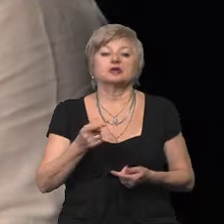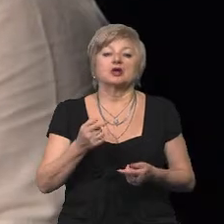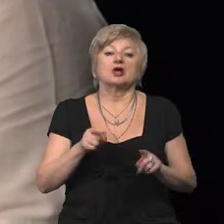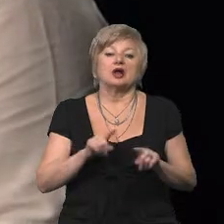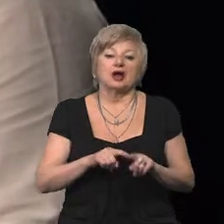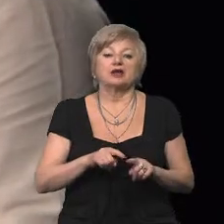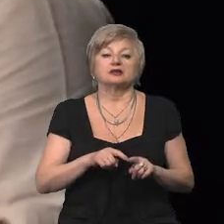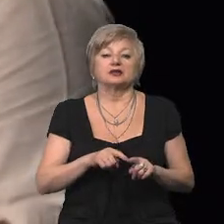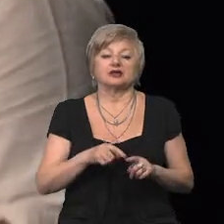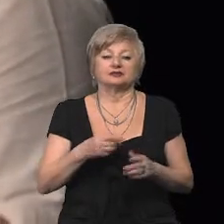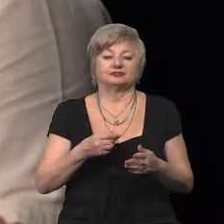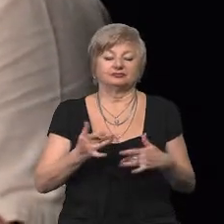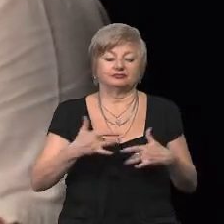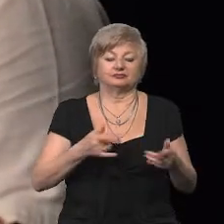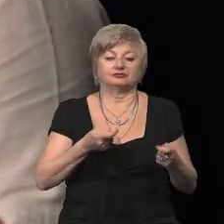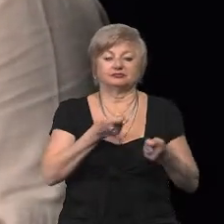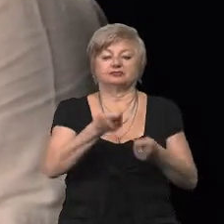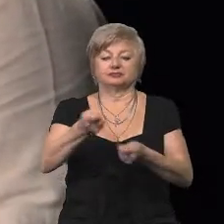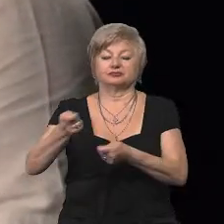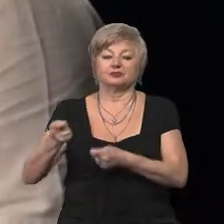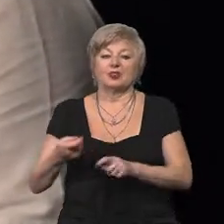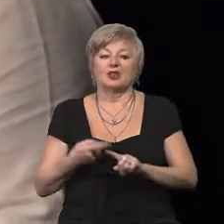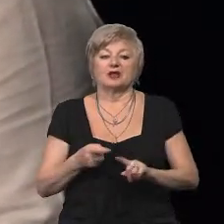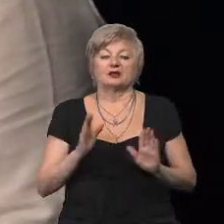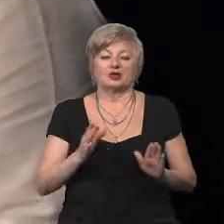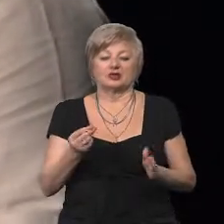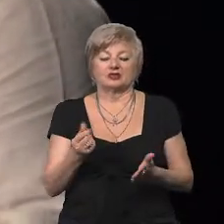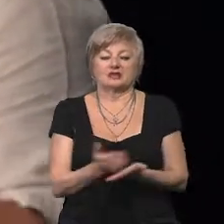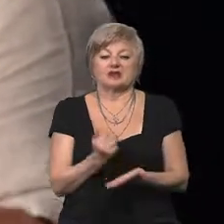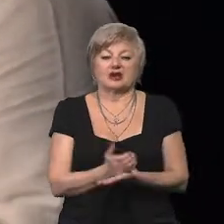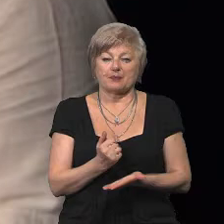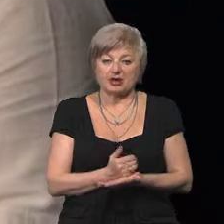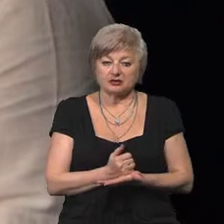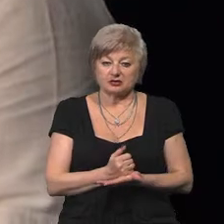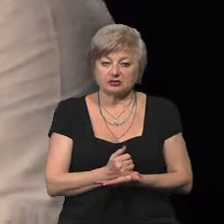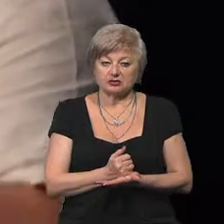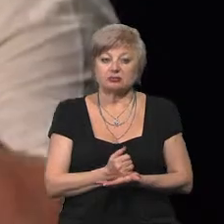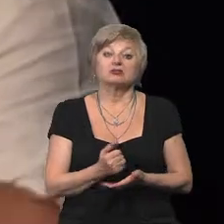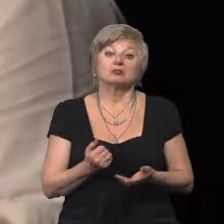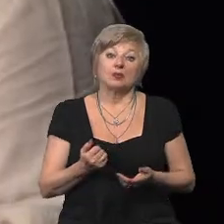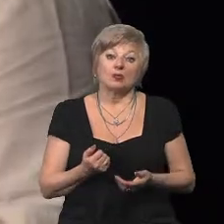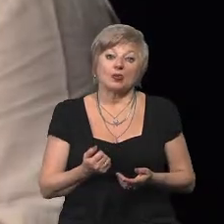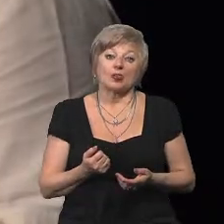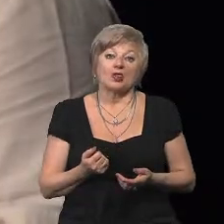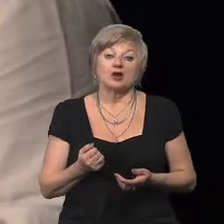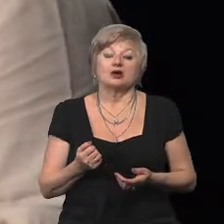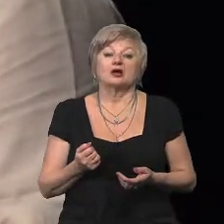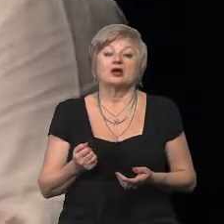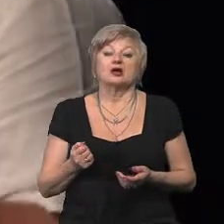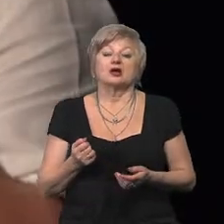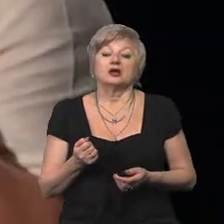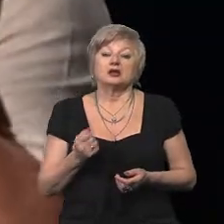чисто коммерческая структура, чисто коммерческая история. То есть вокруг Оли Сумской собирают все,